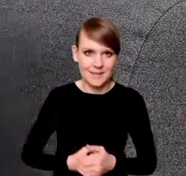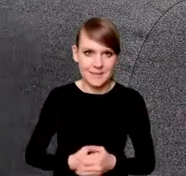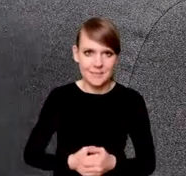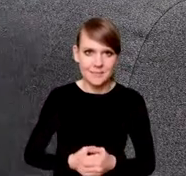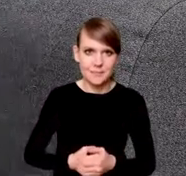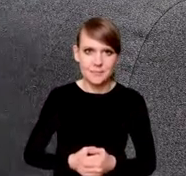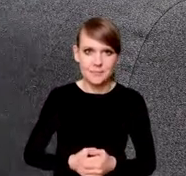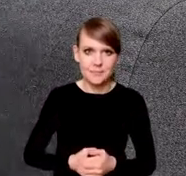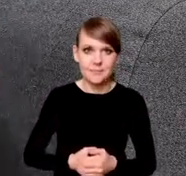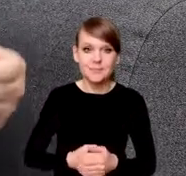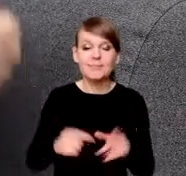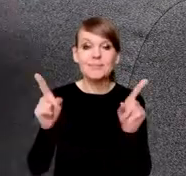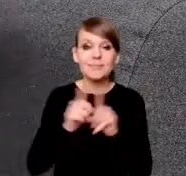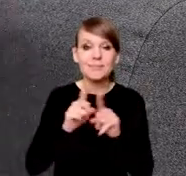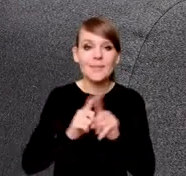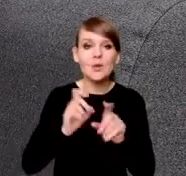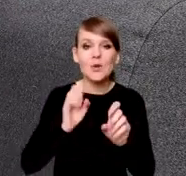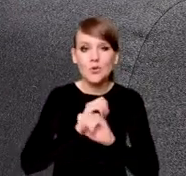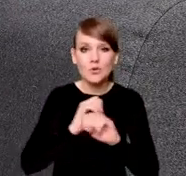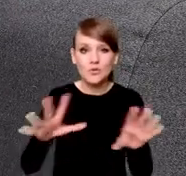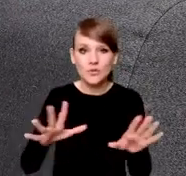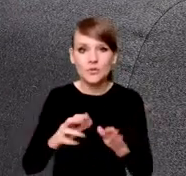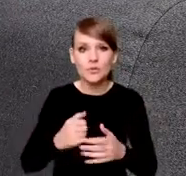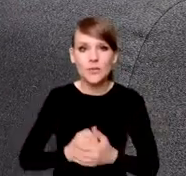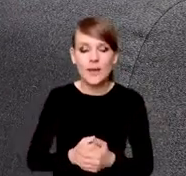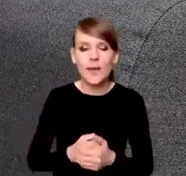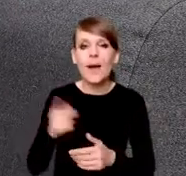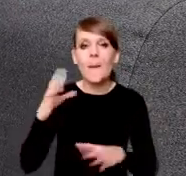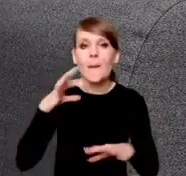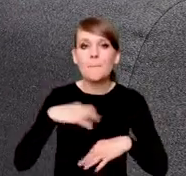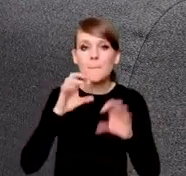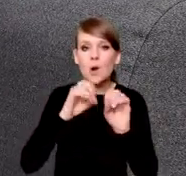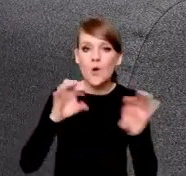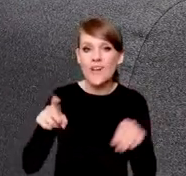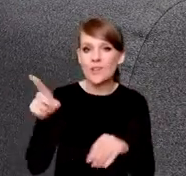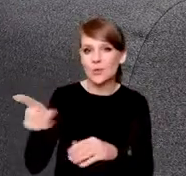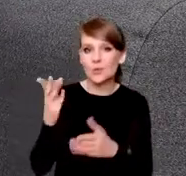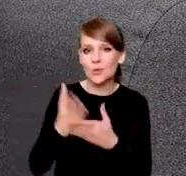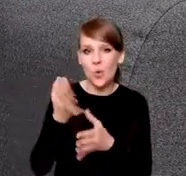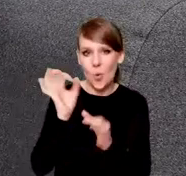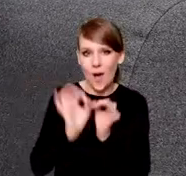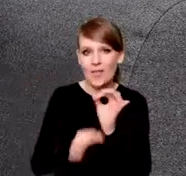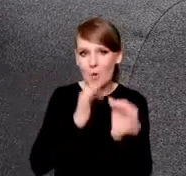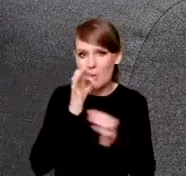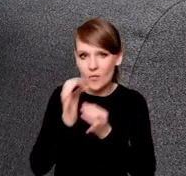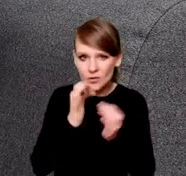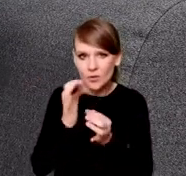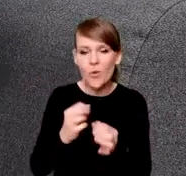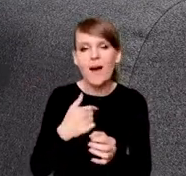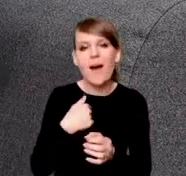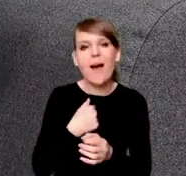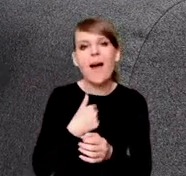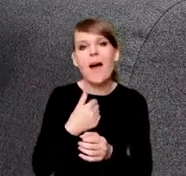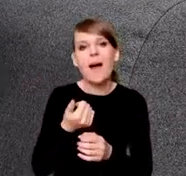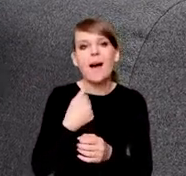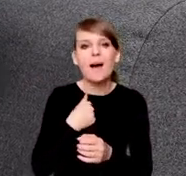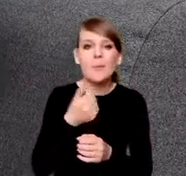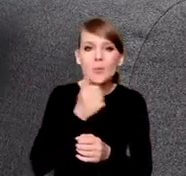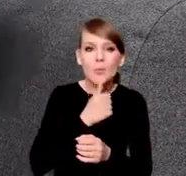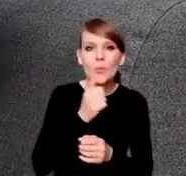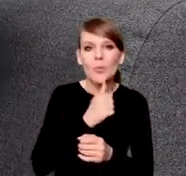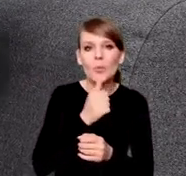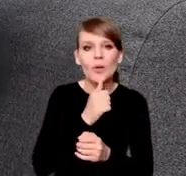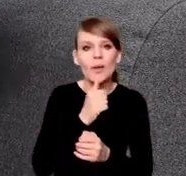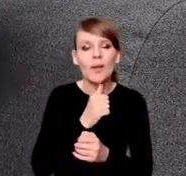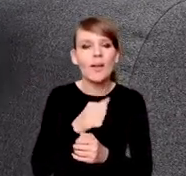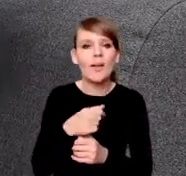to oczywiście pani profesor mówi o tym bardzo dokładnie, ja tylko jakby spróbuję uchwycić to